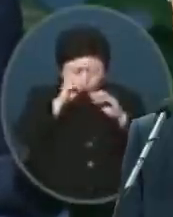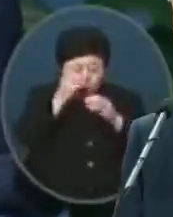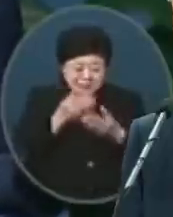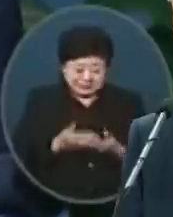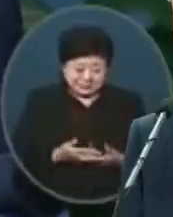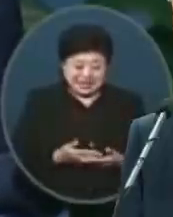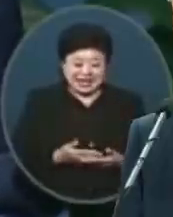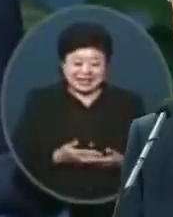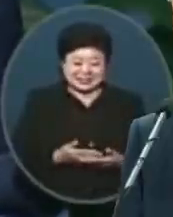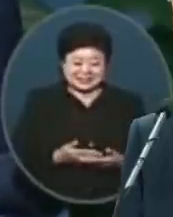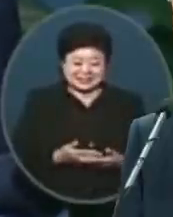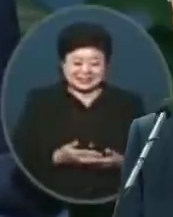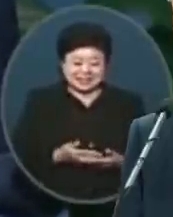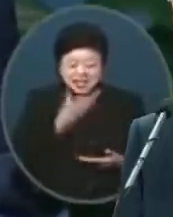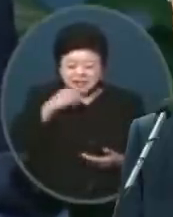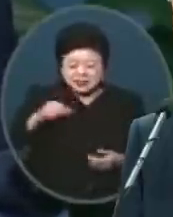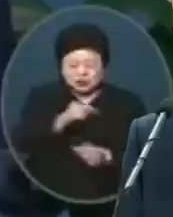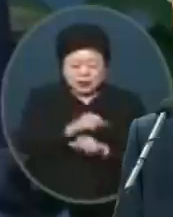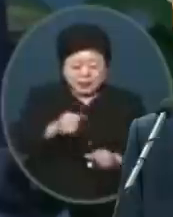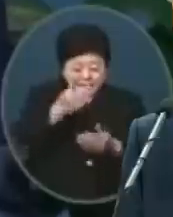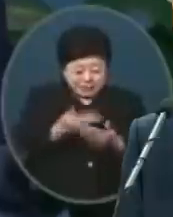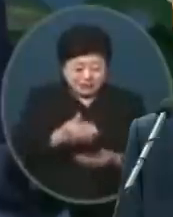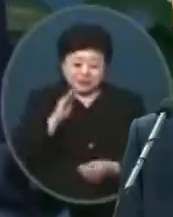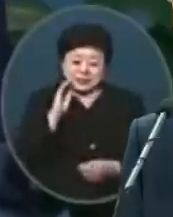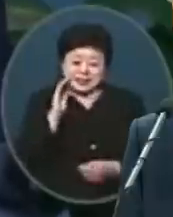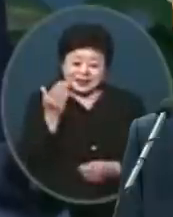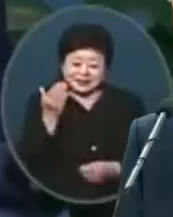받았습니다. 제주에서 해방을 얻습니다.